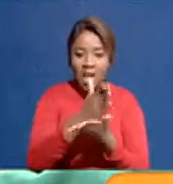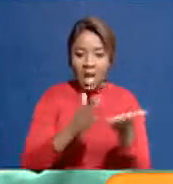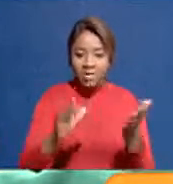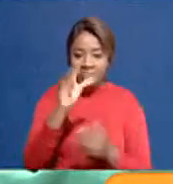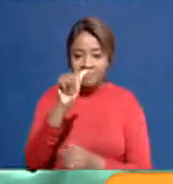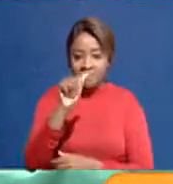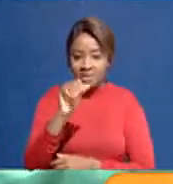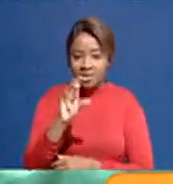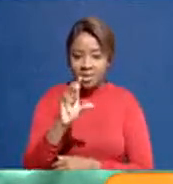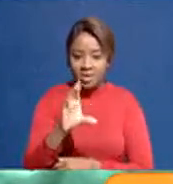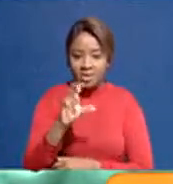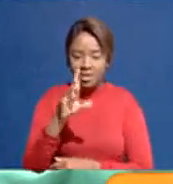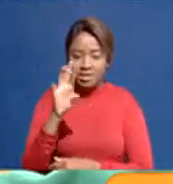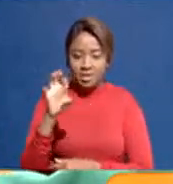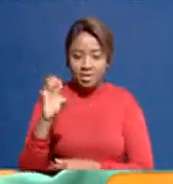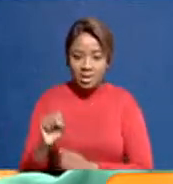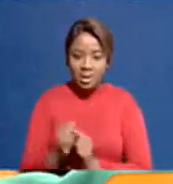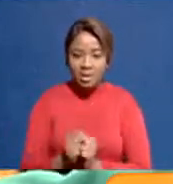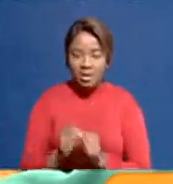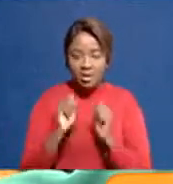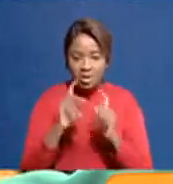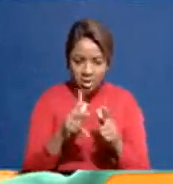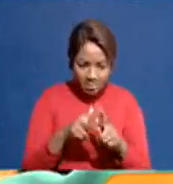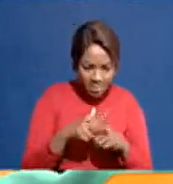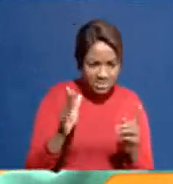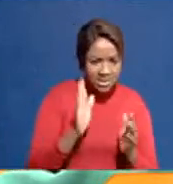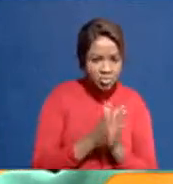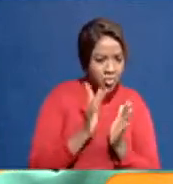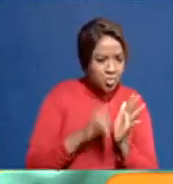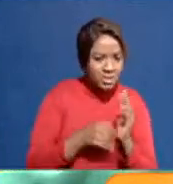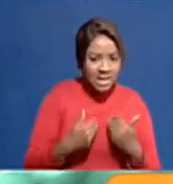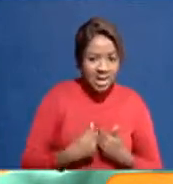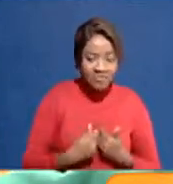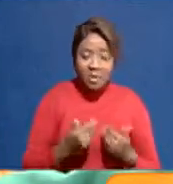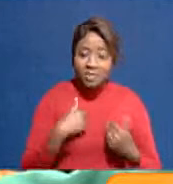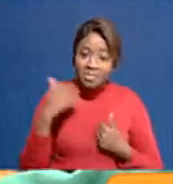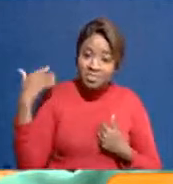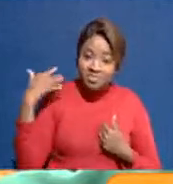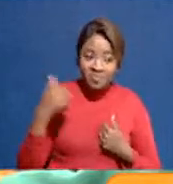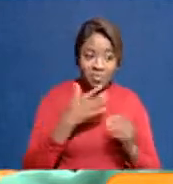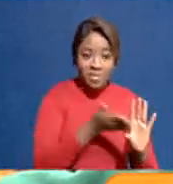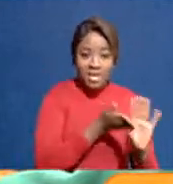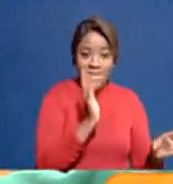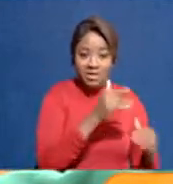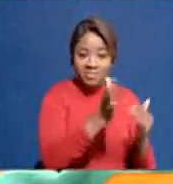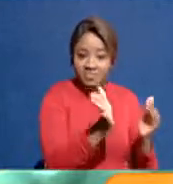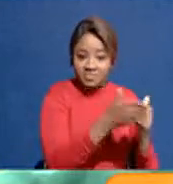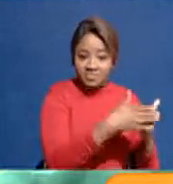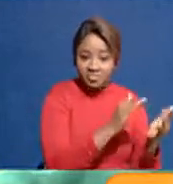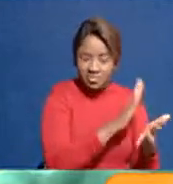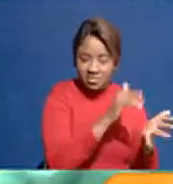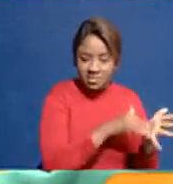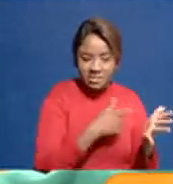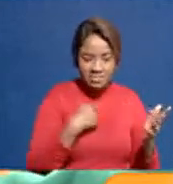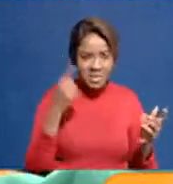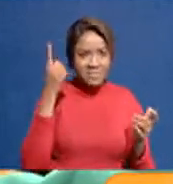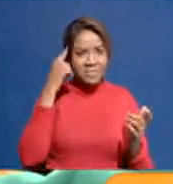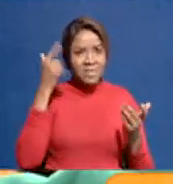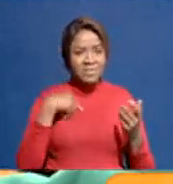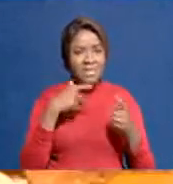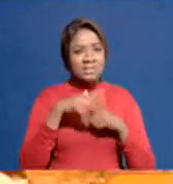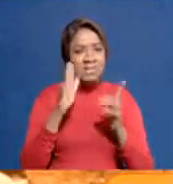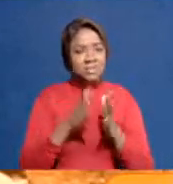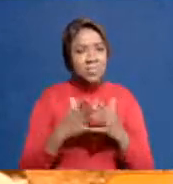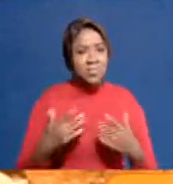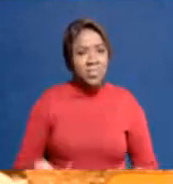Wakati nilitoka Eldoret, wakasema start with what you have. Sikuwa na kuku, sina kondo, sina chochote, na wamesema start with what you have. Nikauliza Mungu, nitaanza na